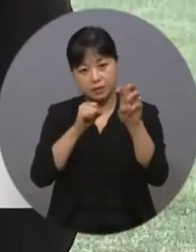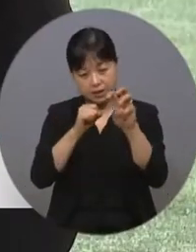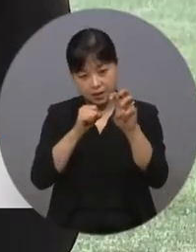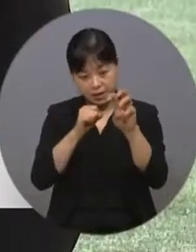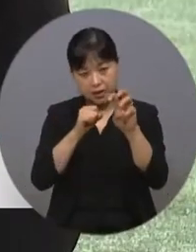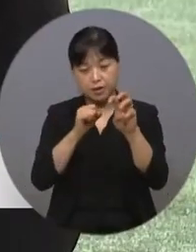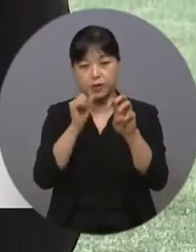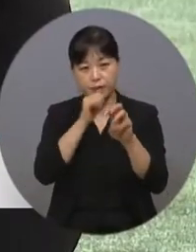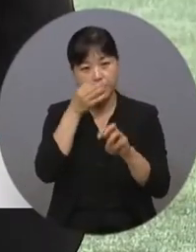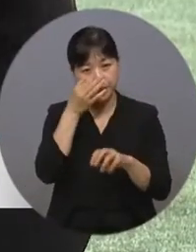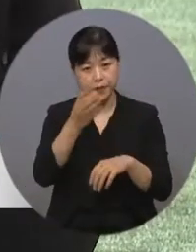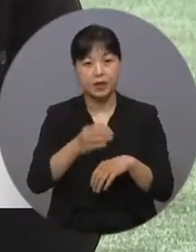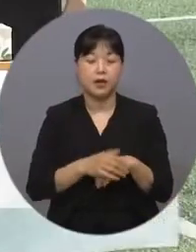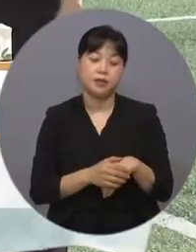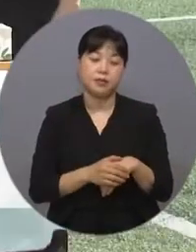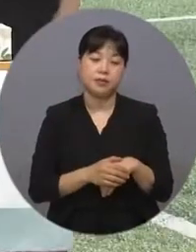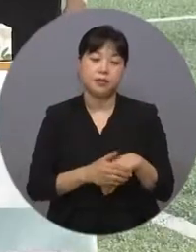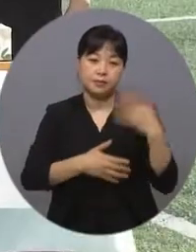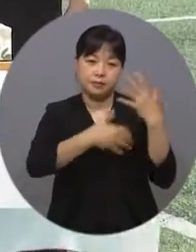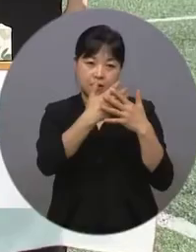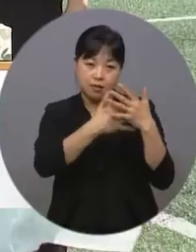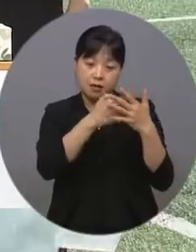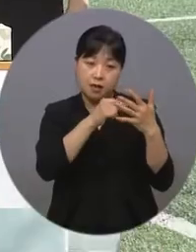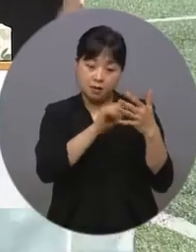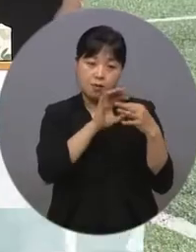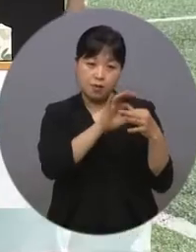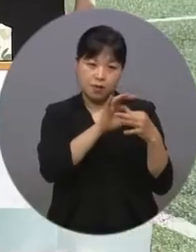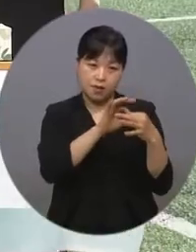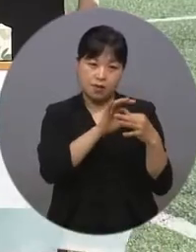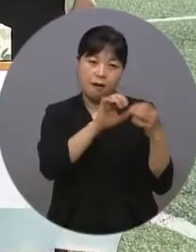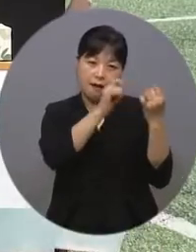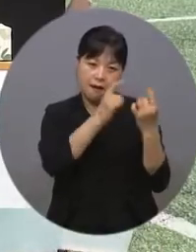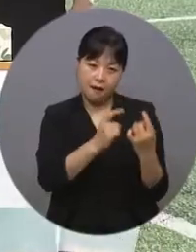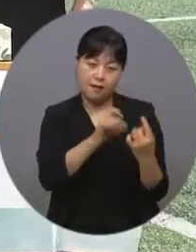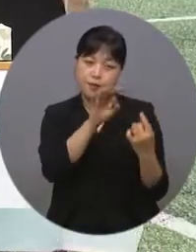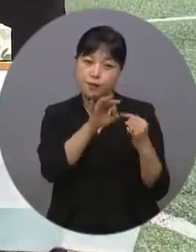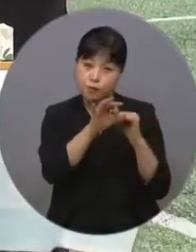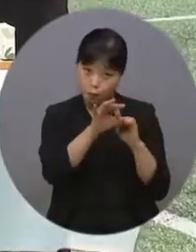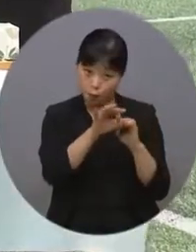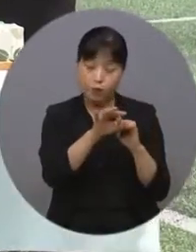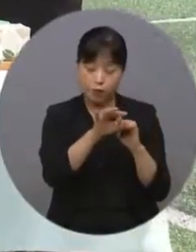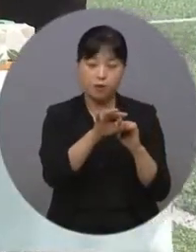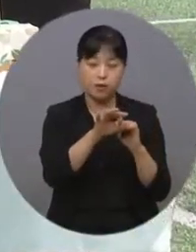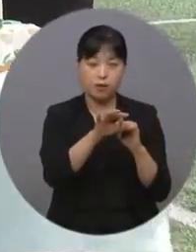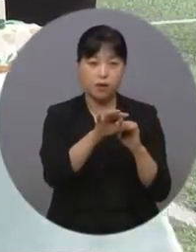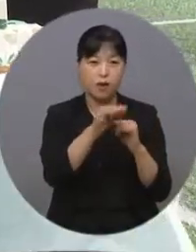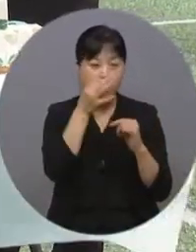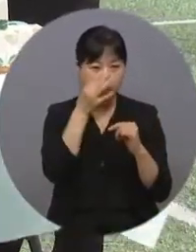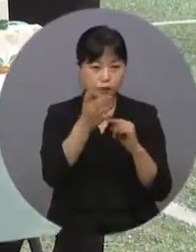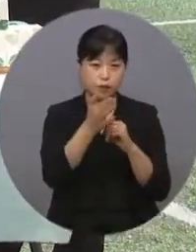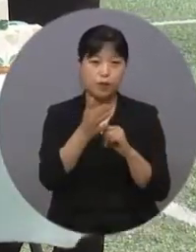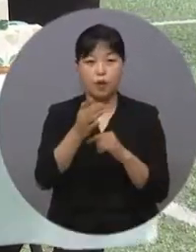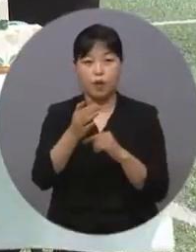라이브 커머스를 통해 소비자에게 할인된 가격을 제공했으며 여수시는 배송비를 지원했습니다.